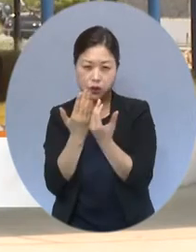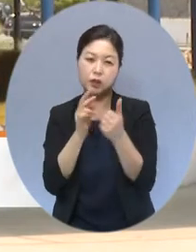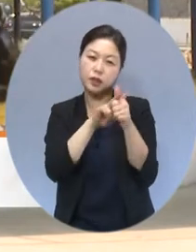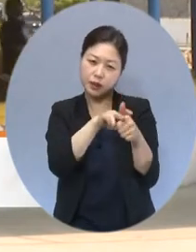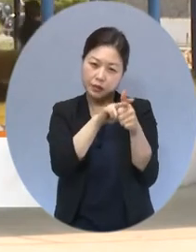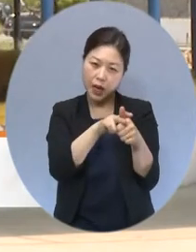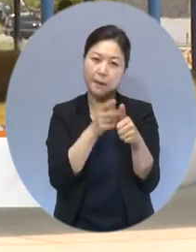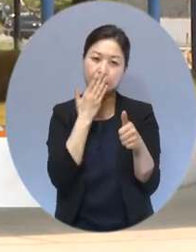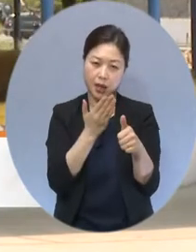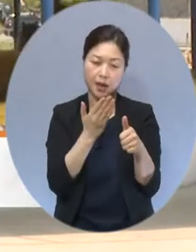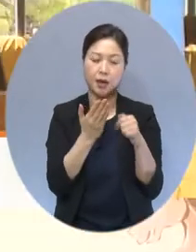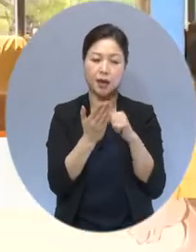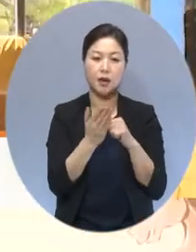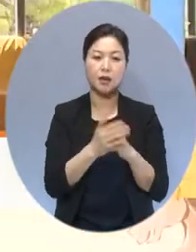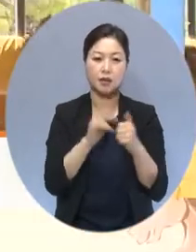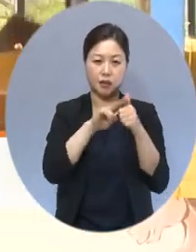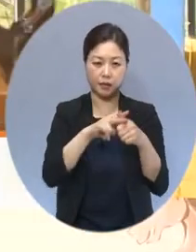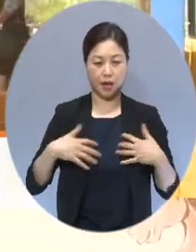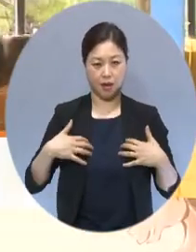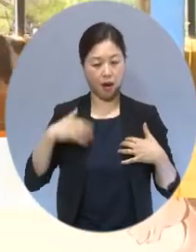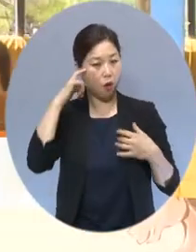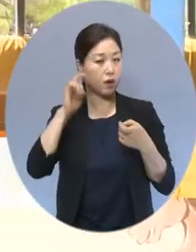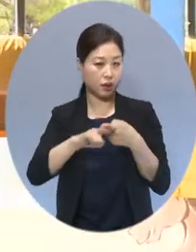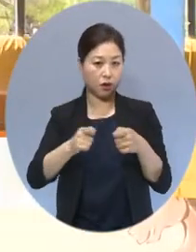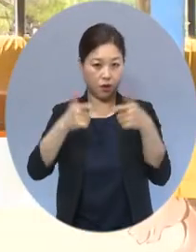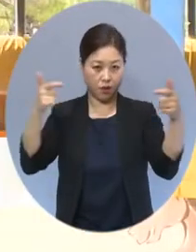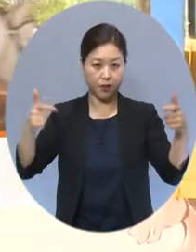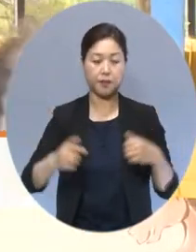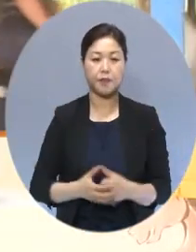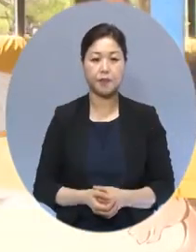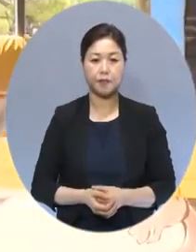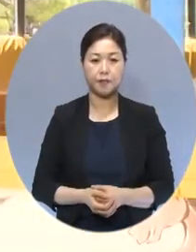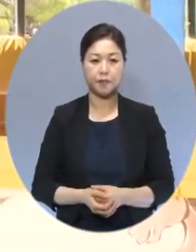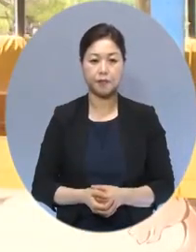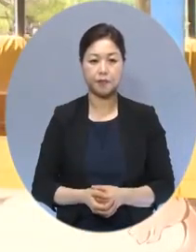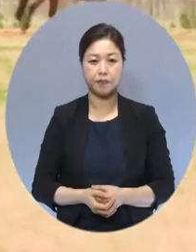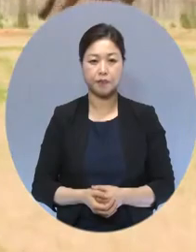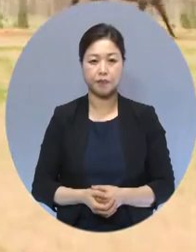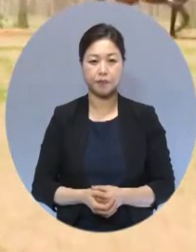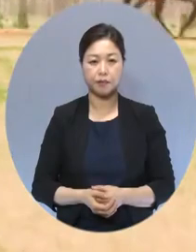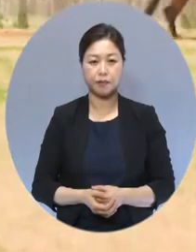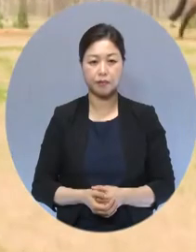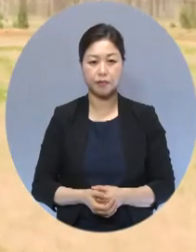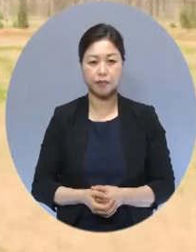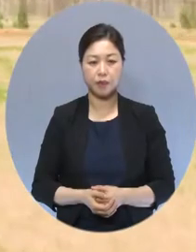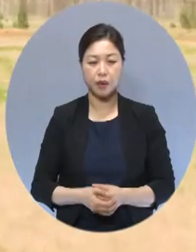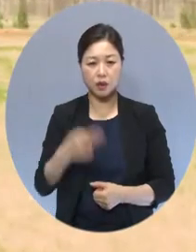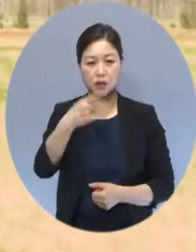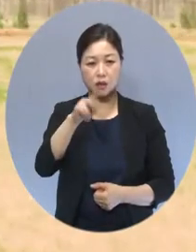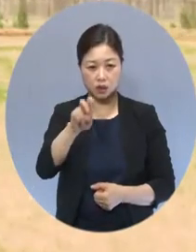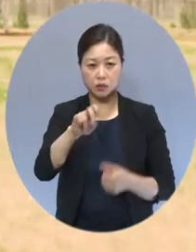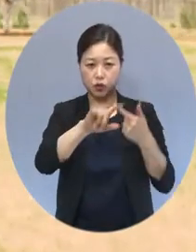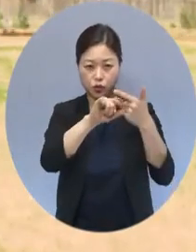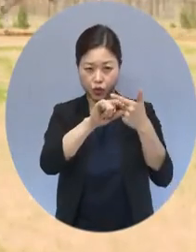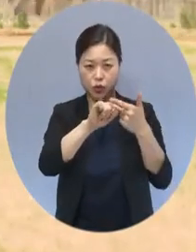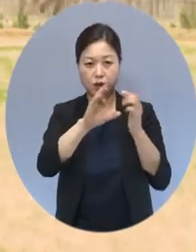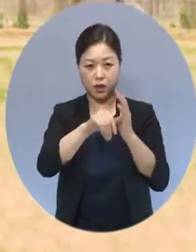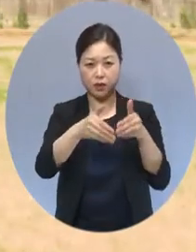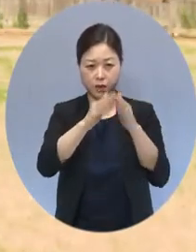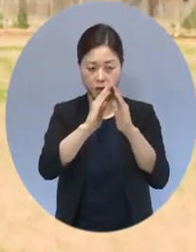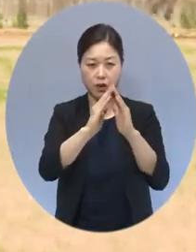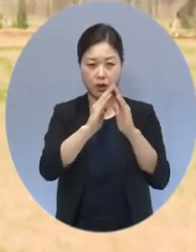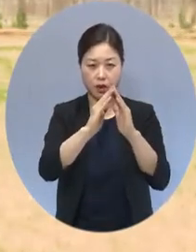됨에 따라 승마에 대한 관심도 점차 높아지고 있습니다. 특히 2020년 6월에